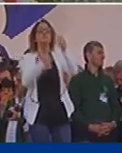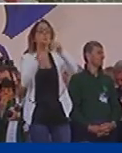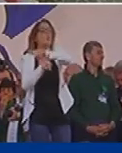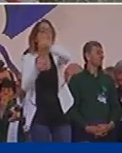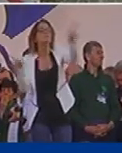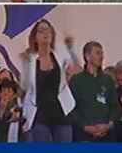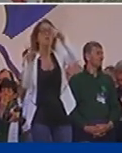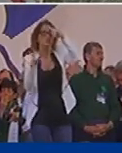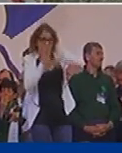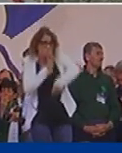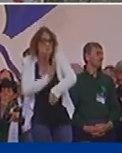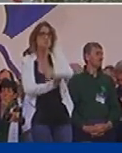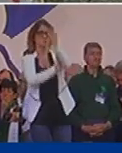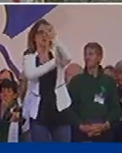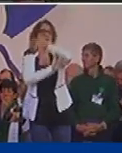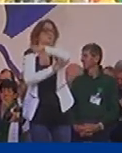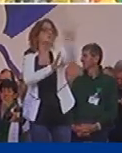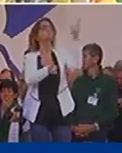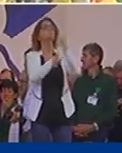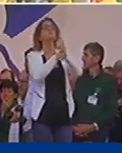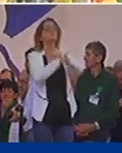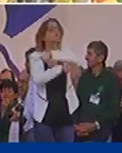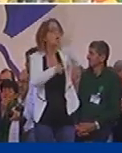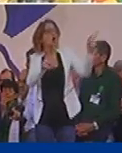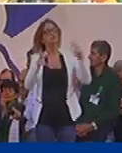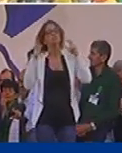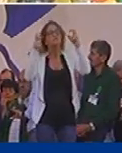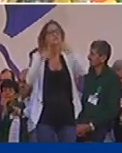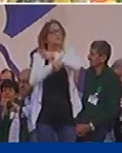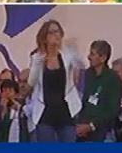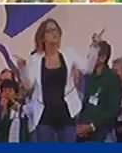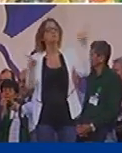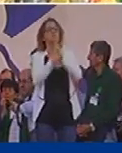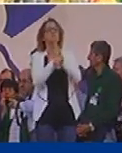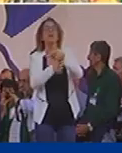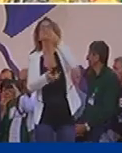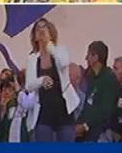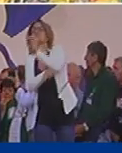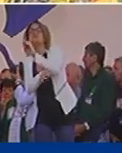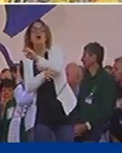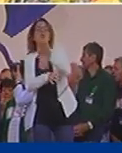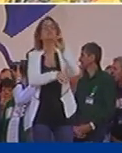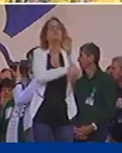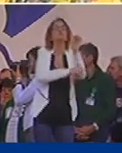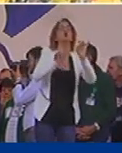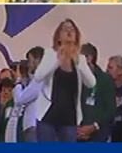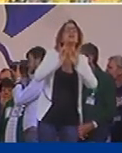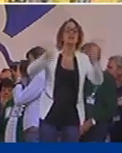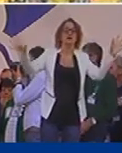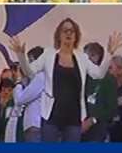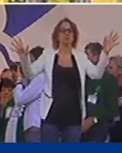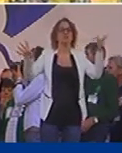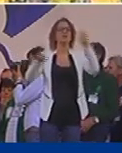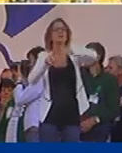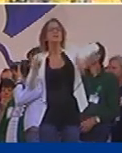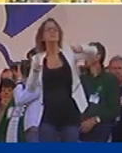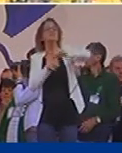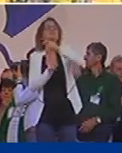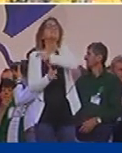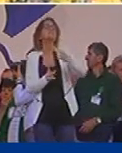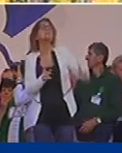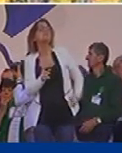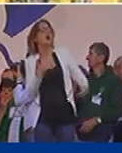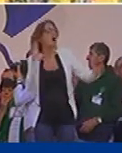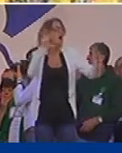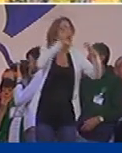liberi, abbiamo bisogno di voi. Sulla testa, insegnanti e professori liberi, non sindacalizzati.